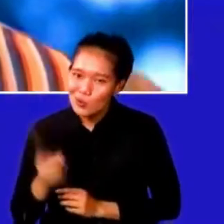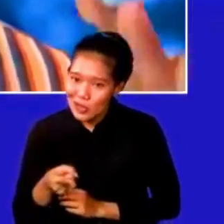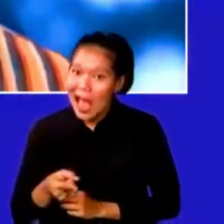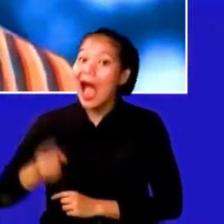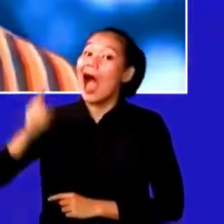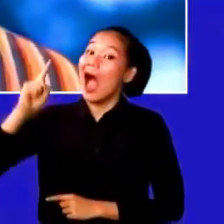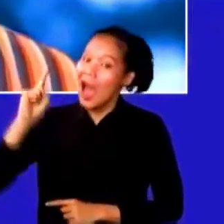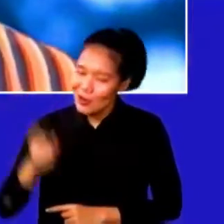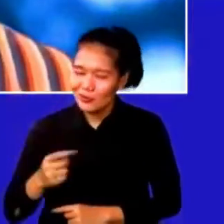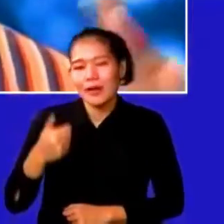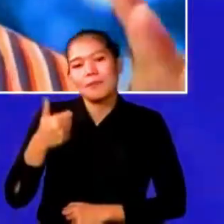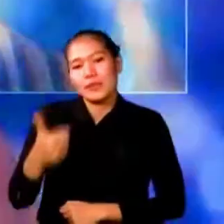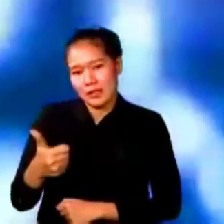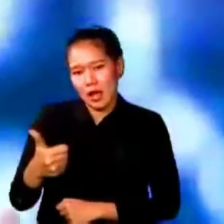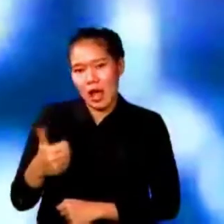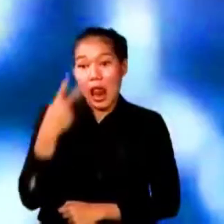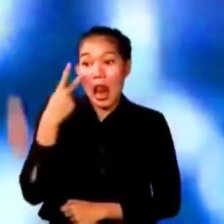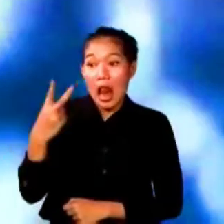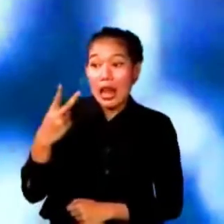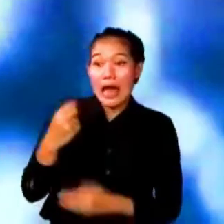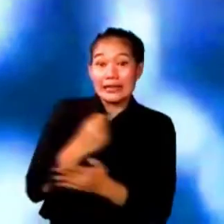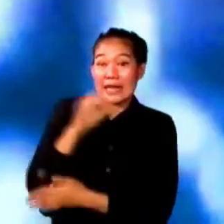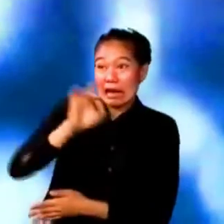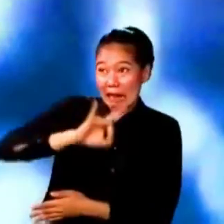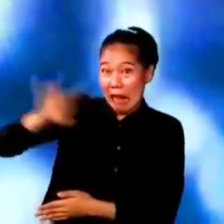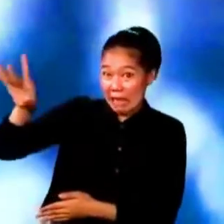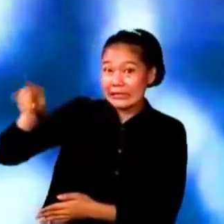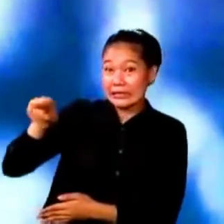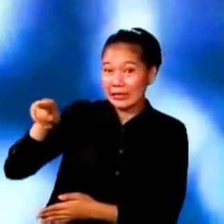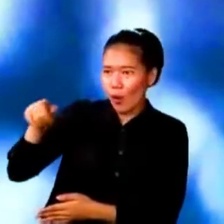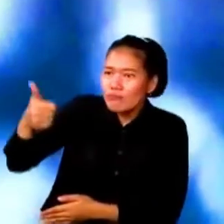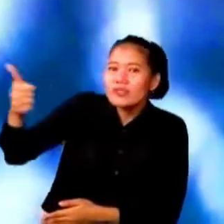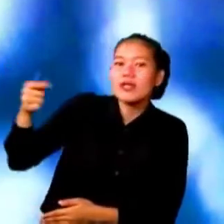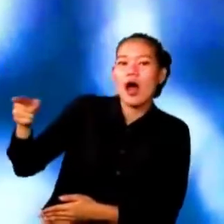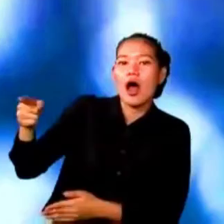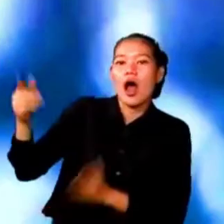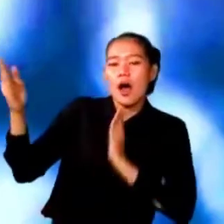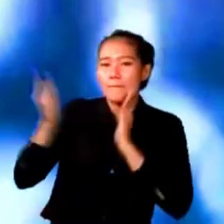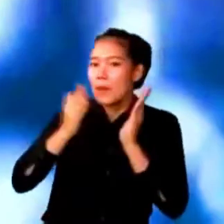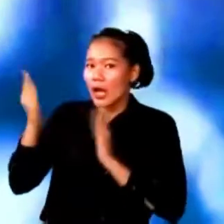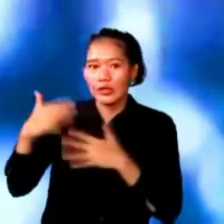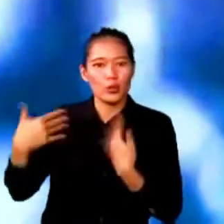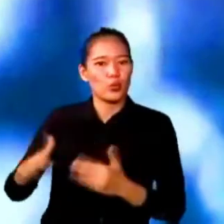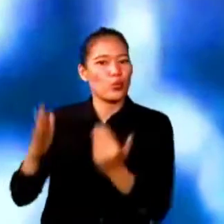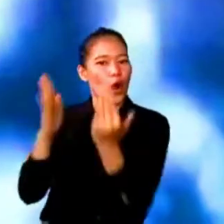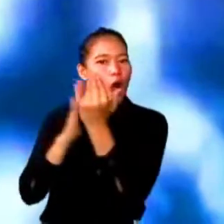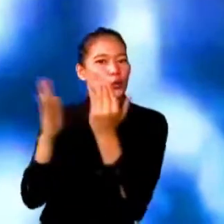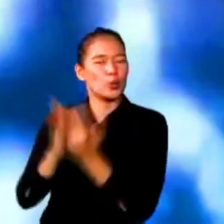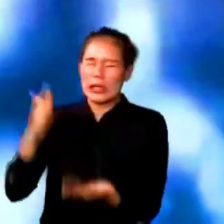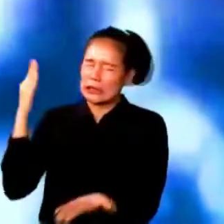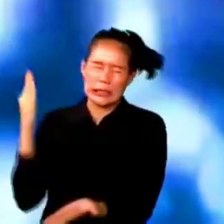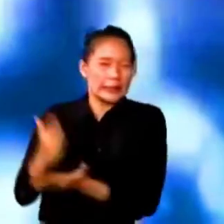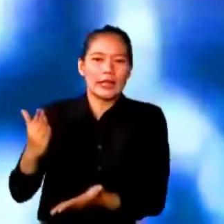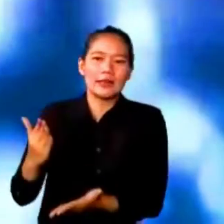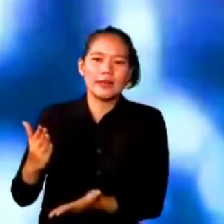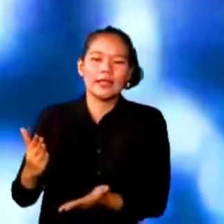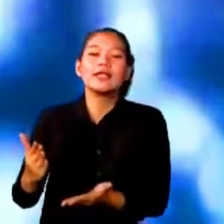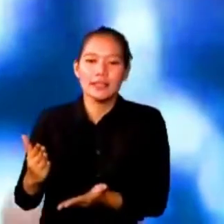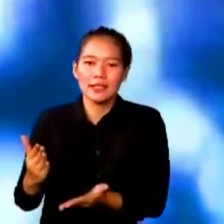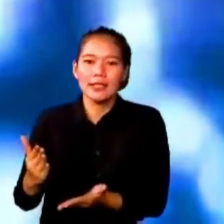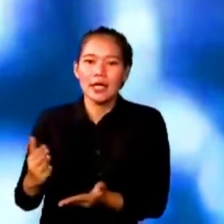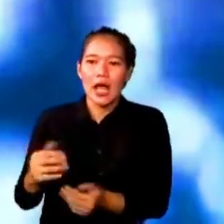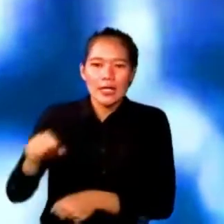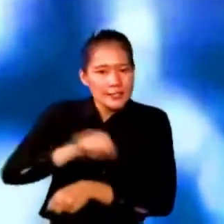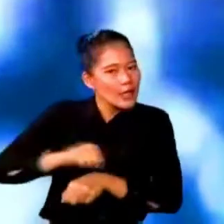Harusnya bisa ya negara lain yang kecil aja kok bisa Malaysia ketat sekali sangat ketat